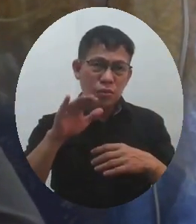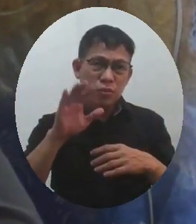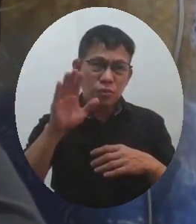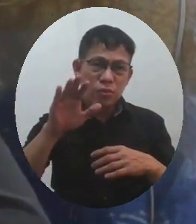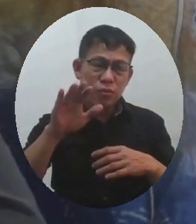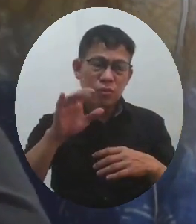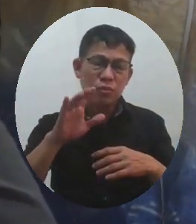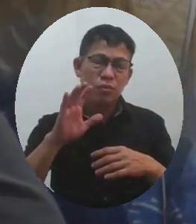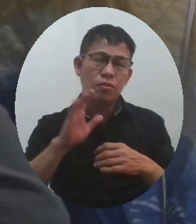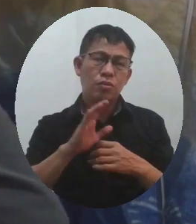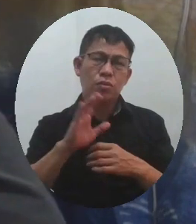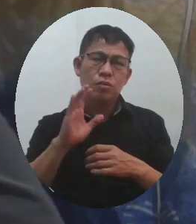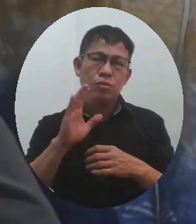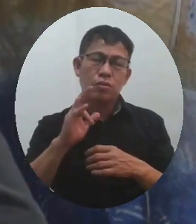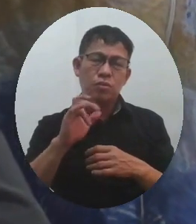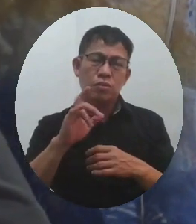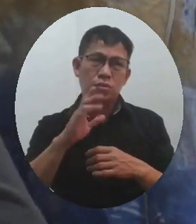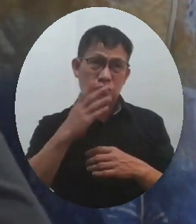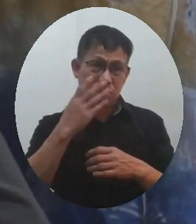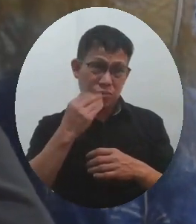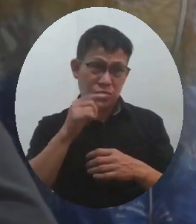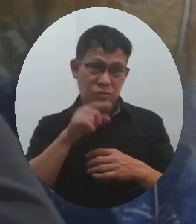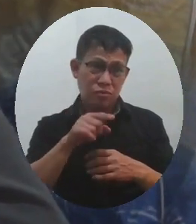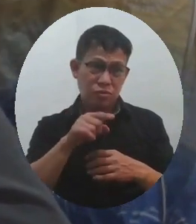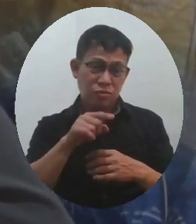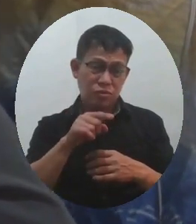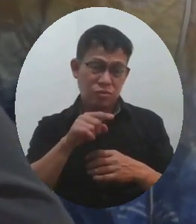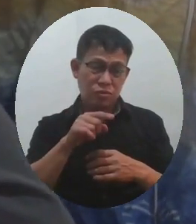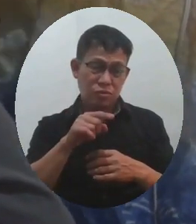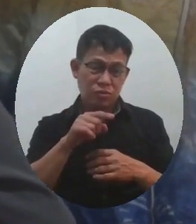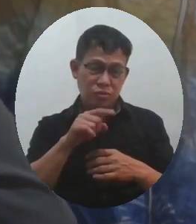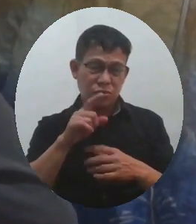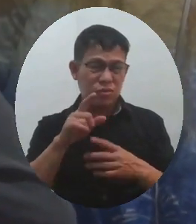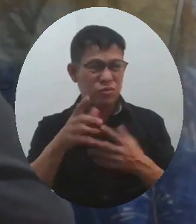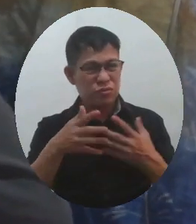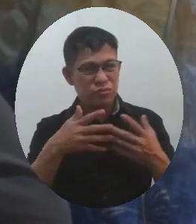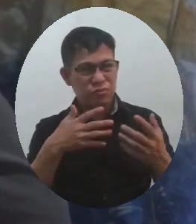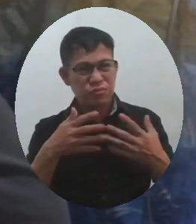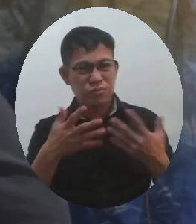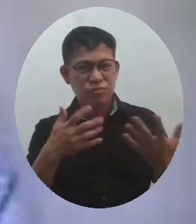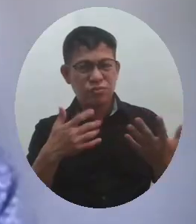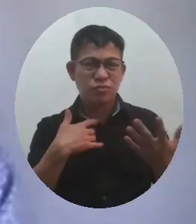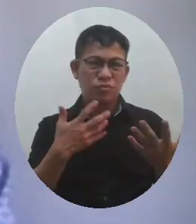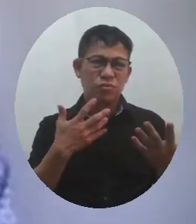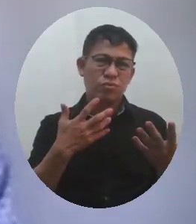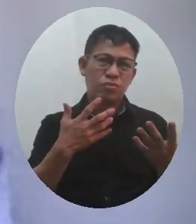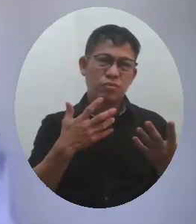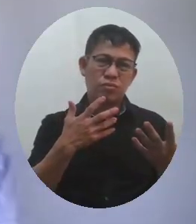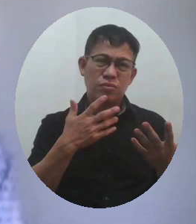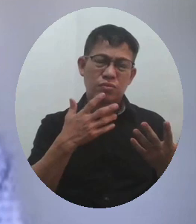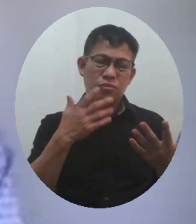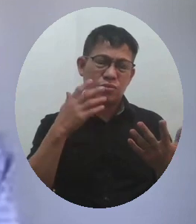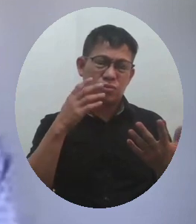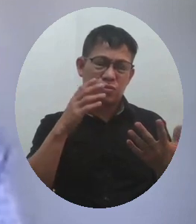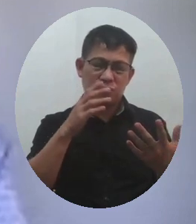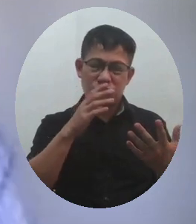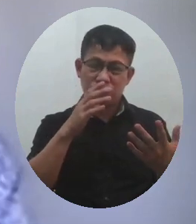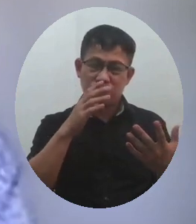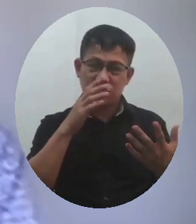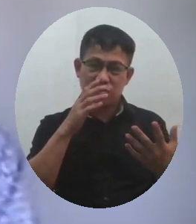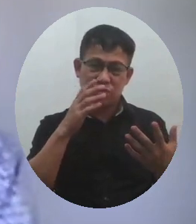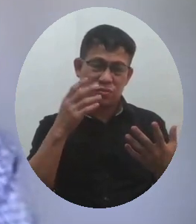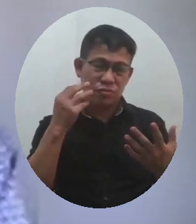uy, uy. Antok ikaw, antok. Sa kabila nito, tuloy ang laban ni